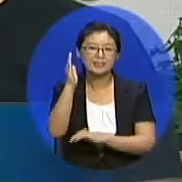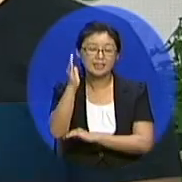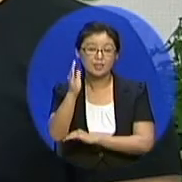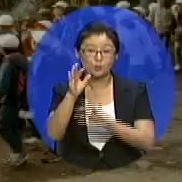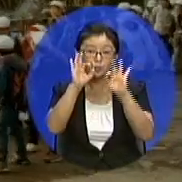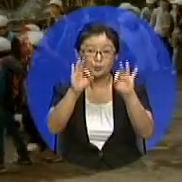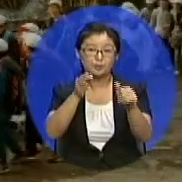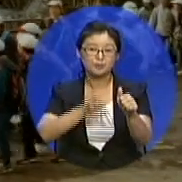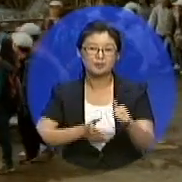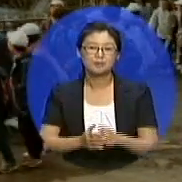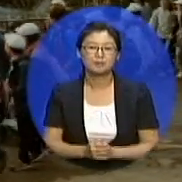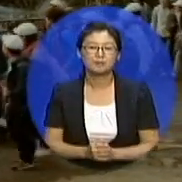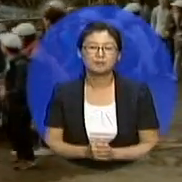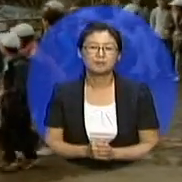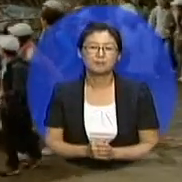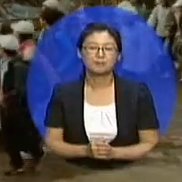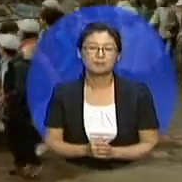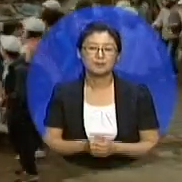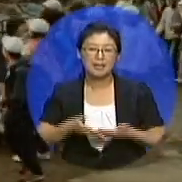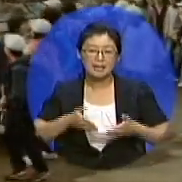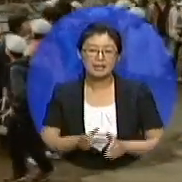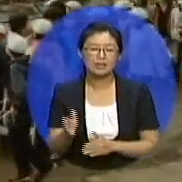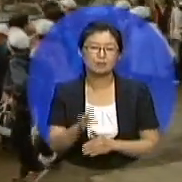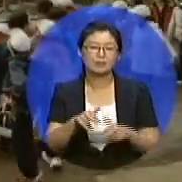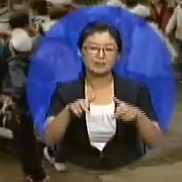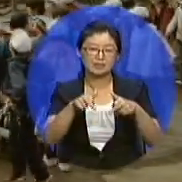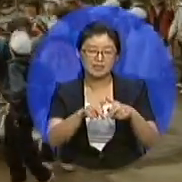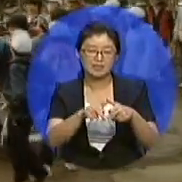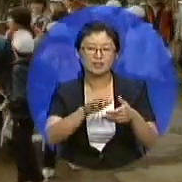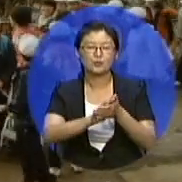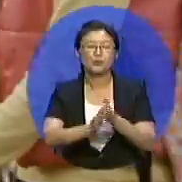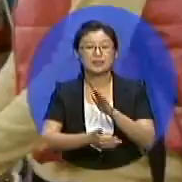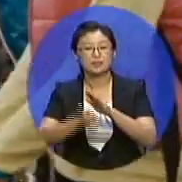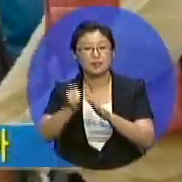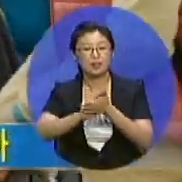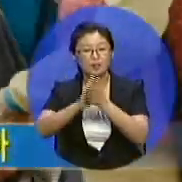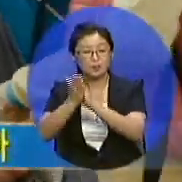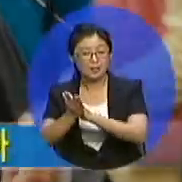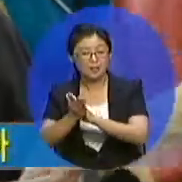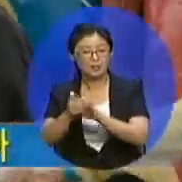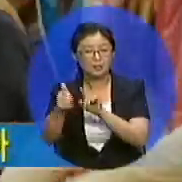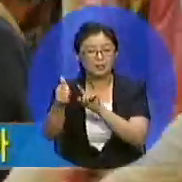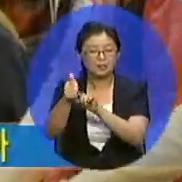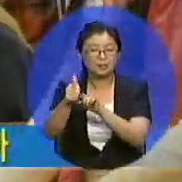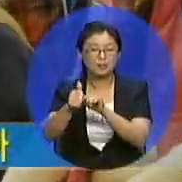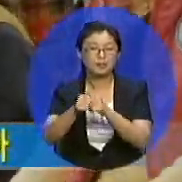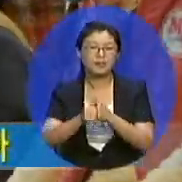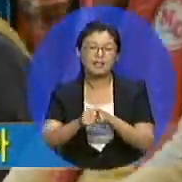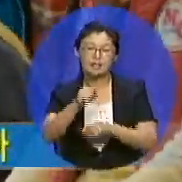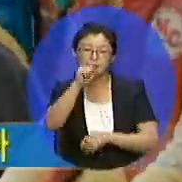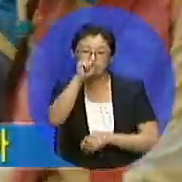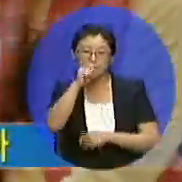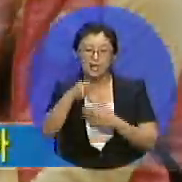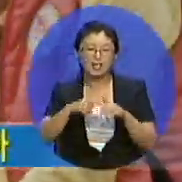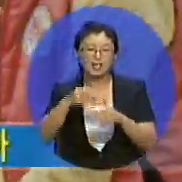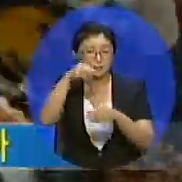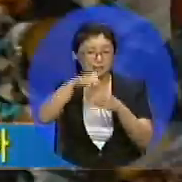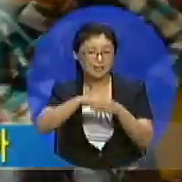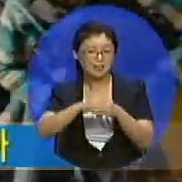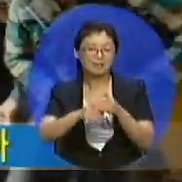좋겠고요. 선천적인 장애를 희망으로 바꿔가는 오토다케의 긍정의 힘을 담은 영화 괜찮아